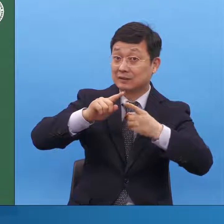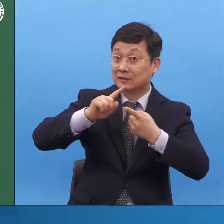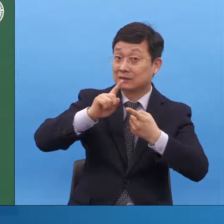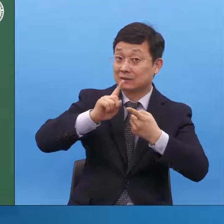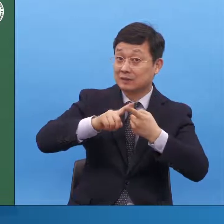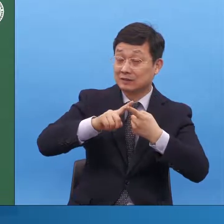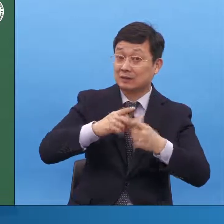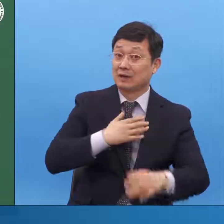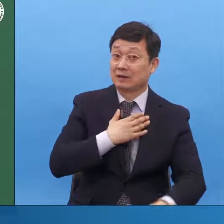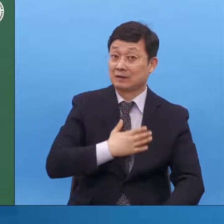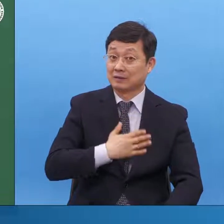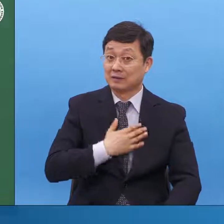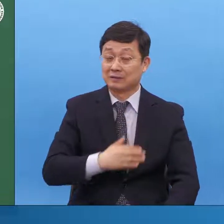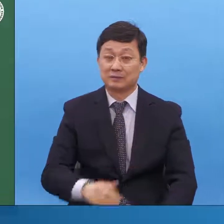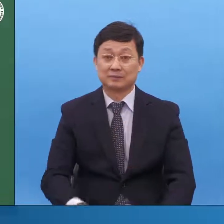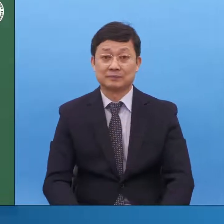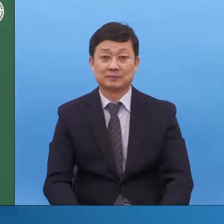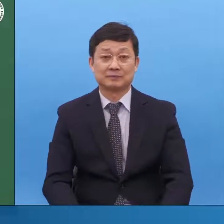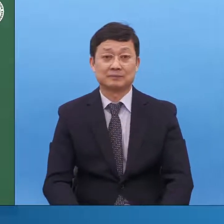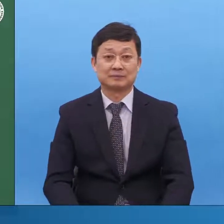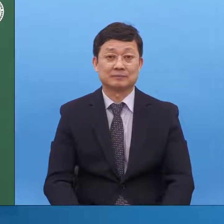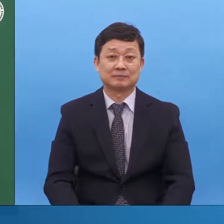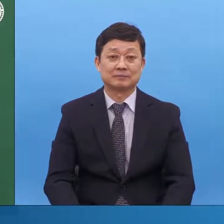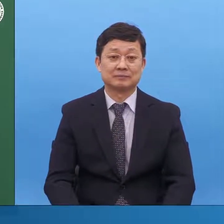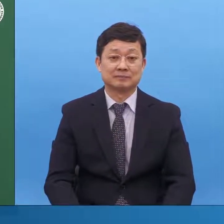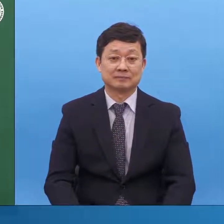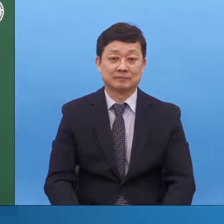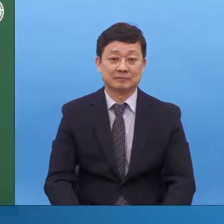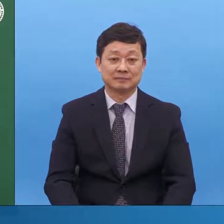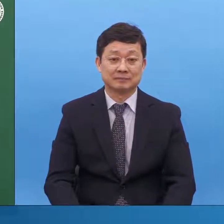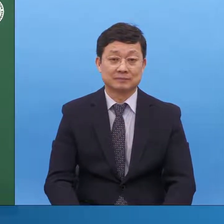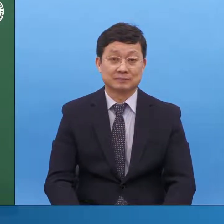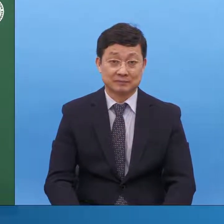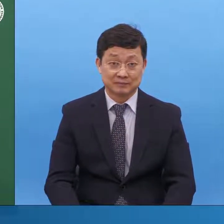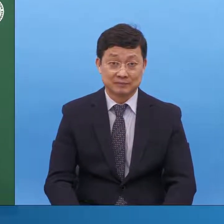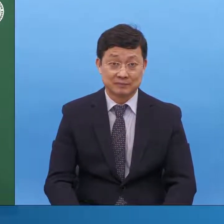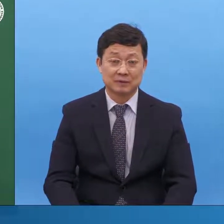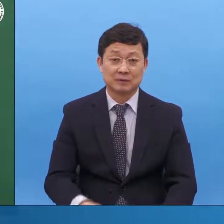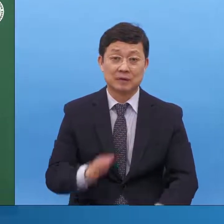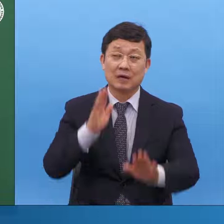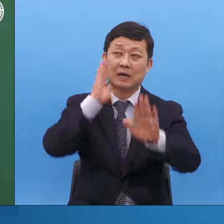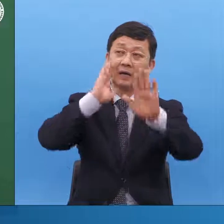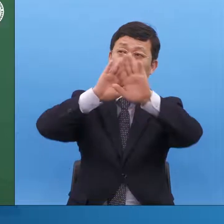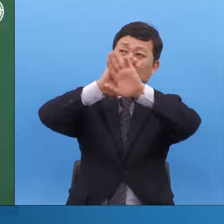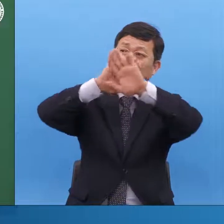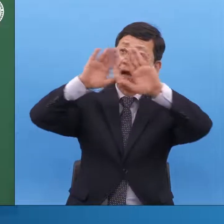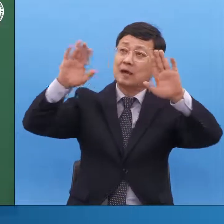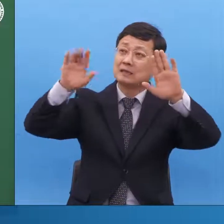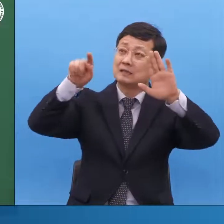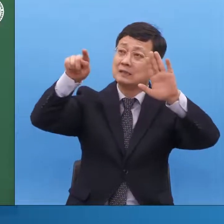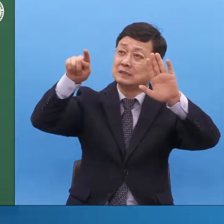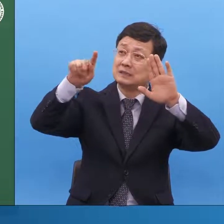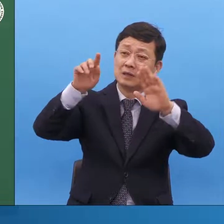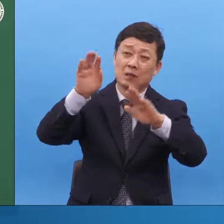이번에 우리 주제가 헤븐리가 나왔는데 그게 바로 여기입니다. In our theme, we talk about heavenly, and that comes from here.